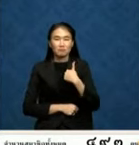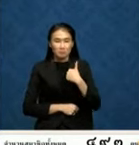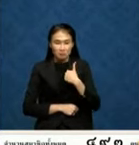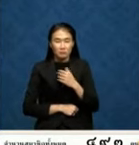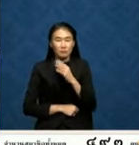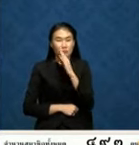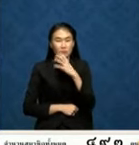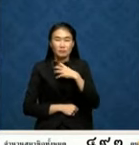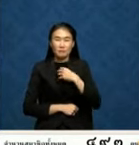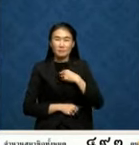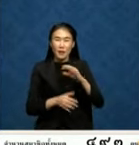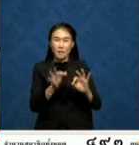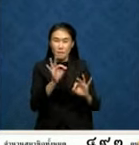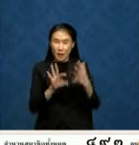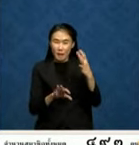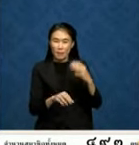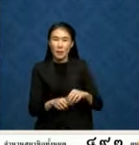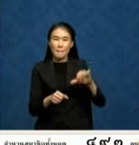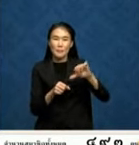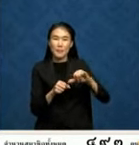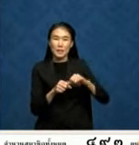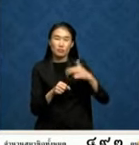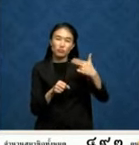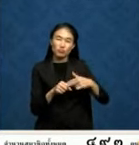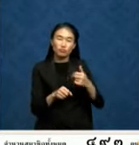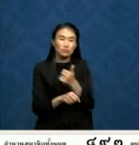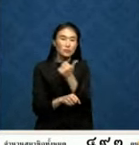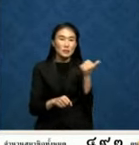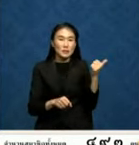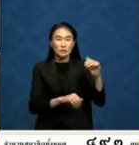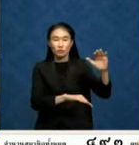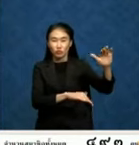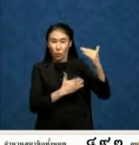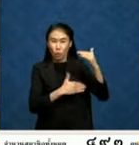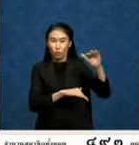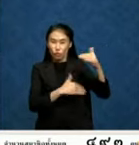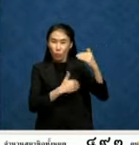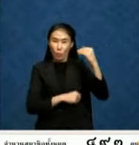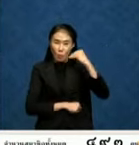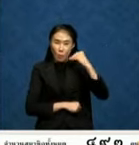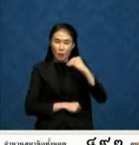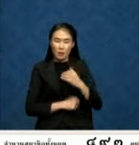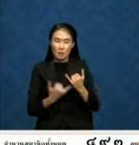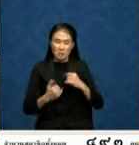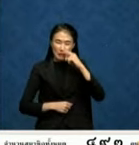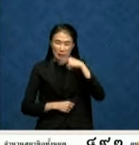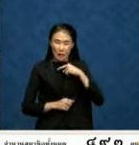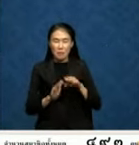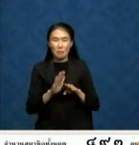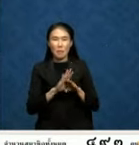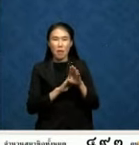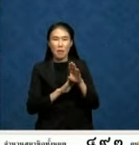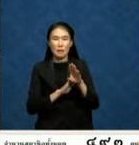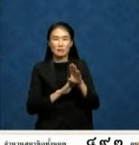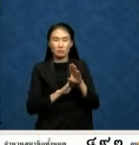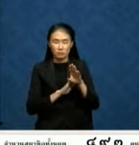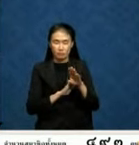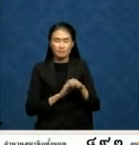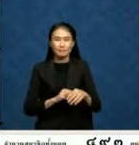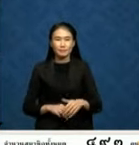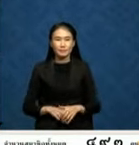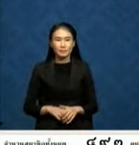วถ้าหากเราต้องใช้เชื้อเพลิงจากต่างประเทศเยอะนะครับก็จะมีผลทำให้ผลกระทบต่อค่าไฟมันจะสูงด้วยตามไปด้วยเช่นกันน